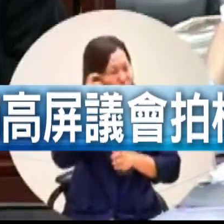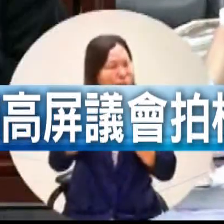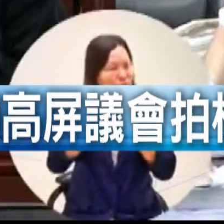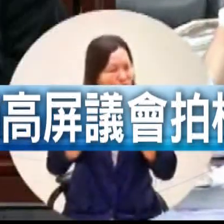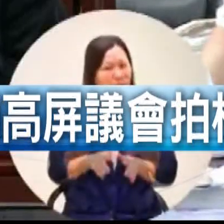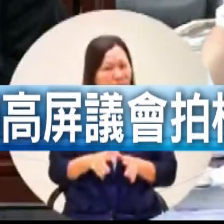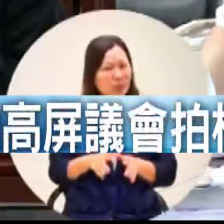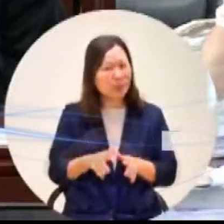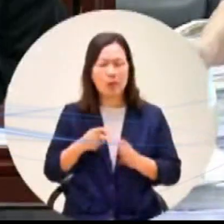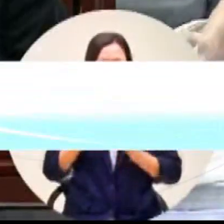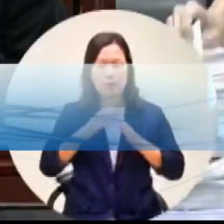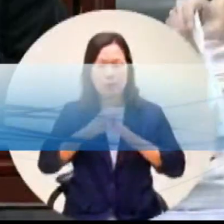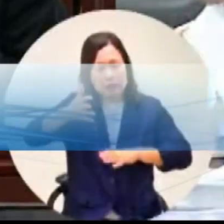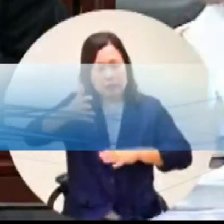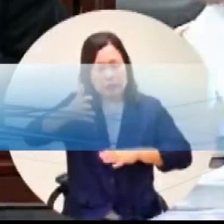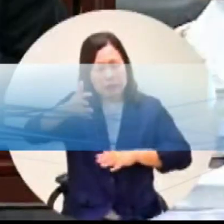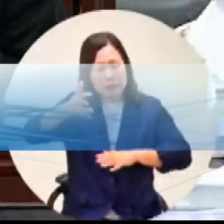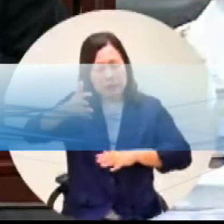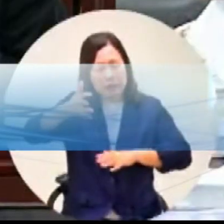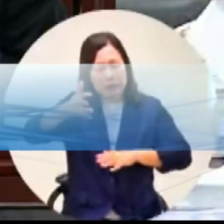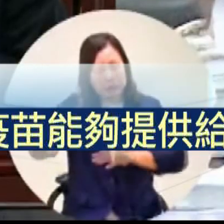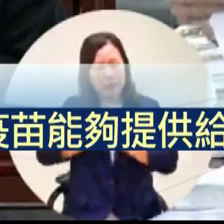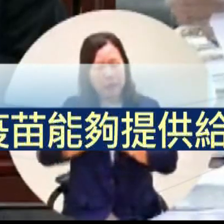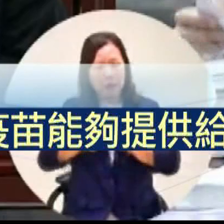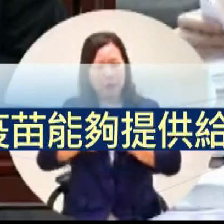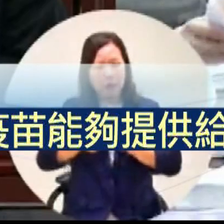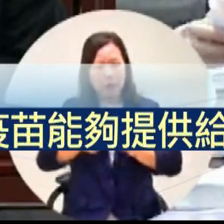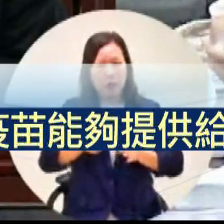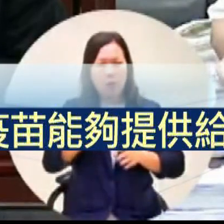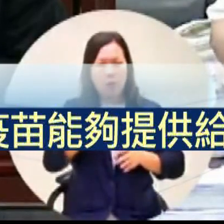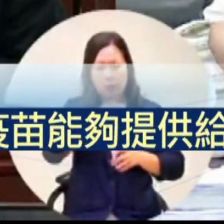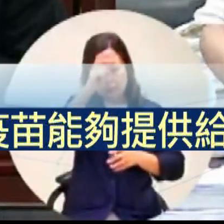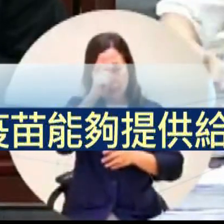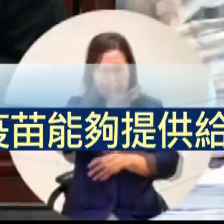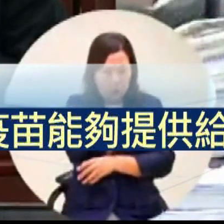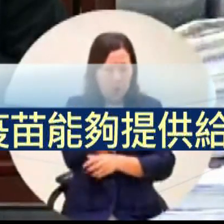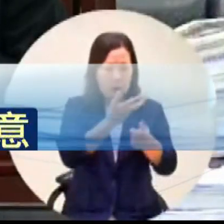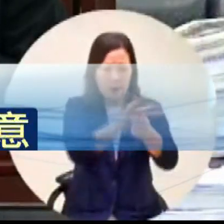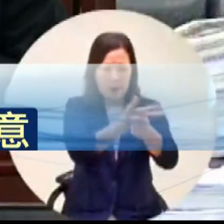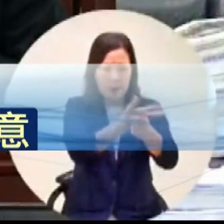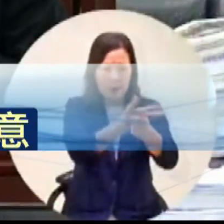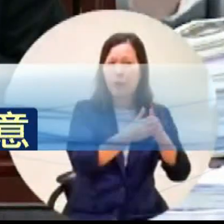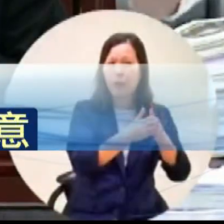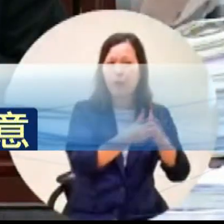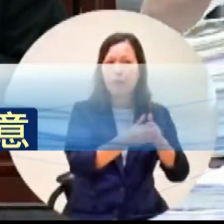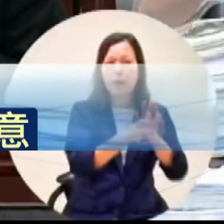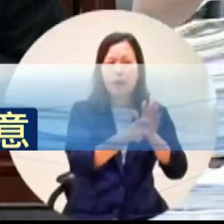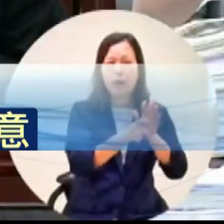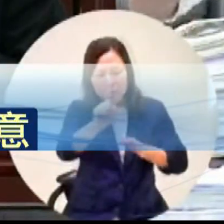站在市长，我希望说有更多的疫苗能够提供给市民。 对，那你就愿意 所有的方式。